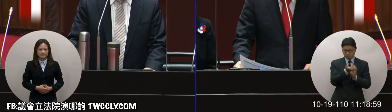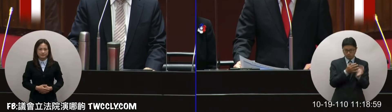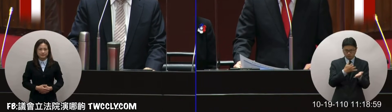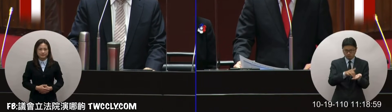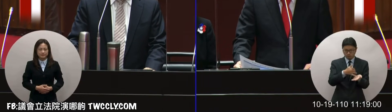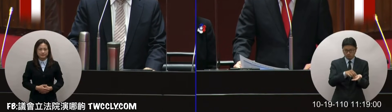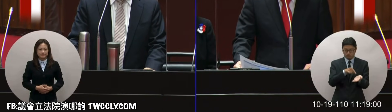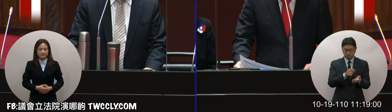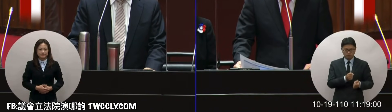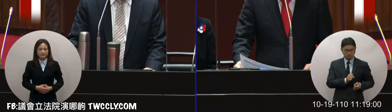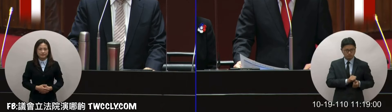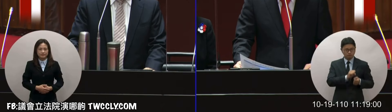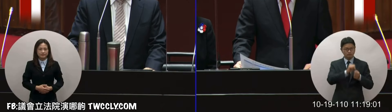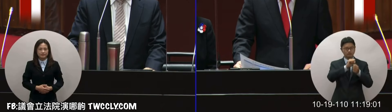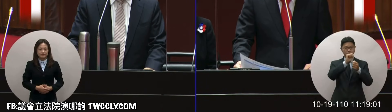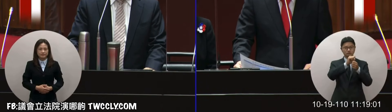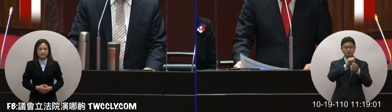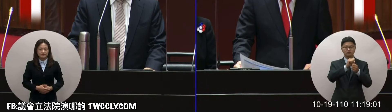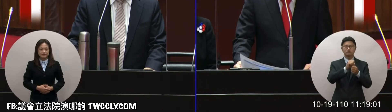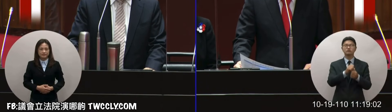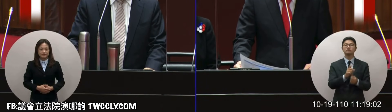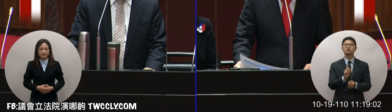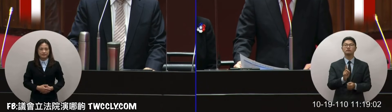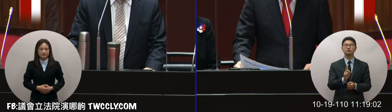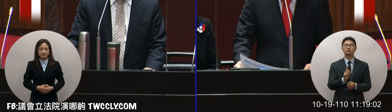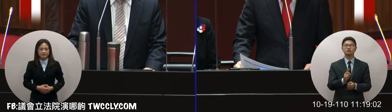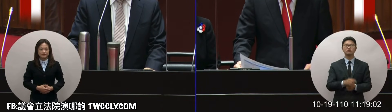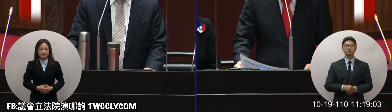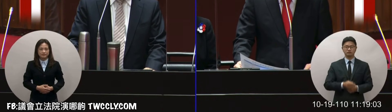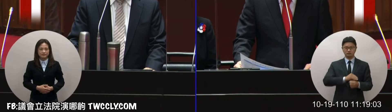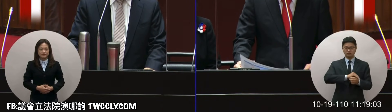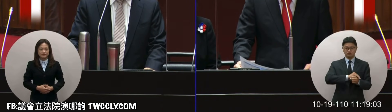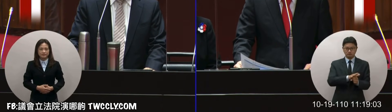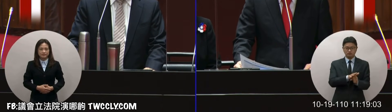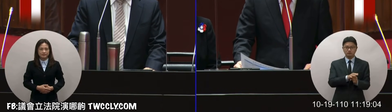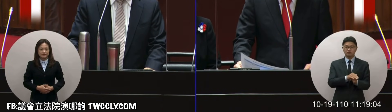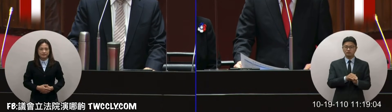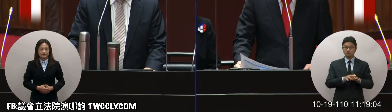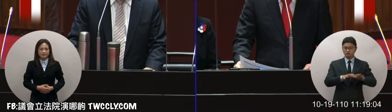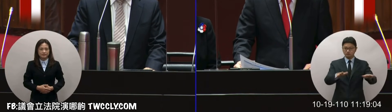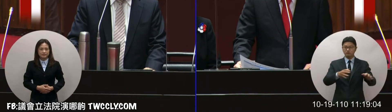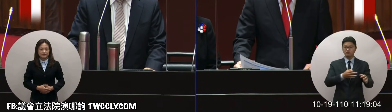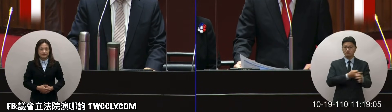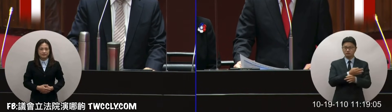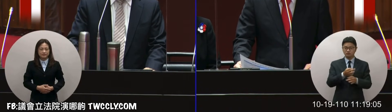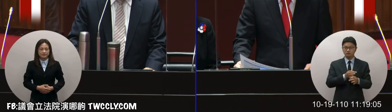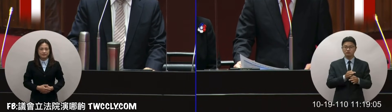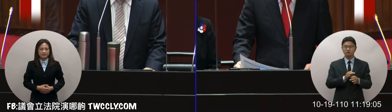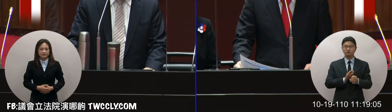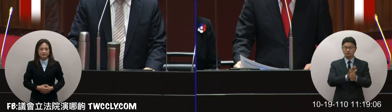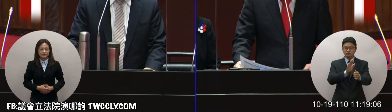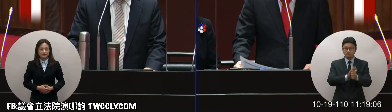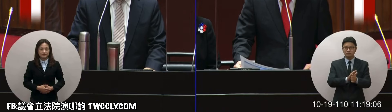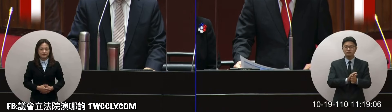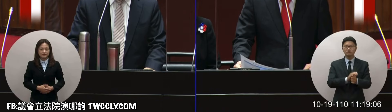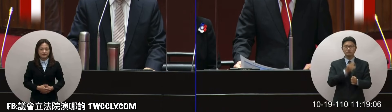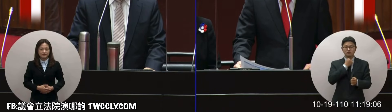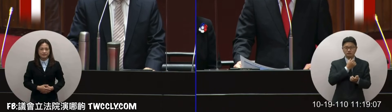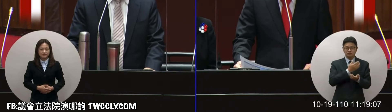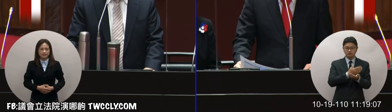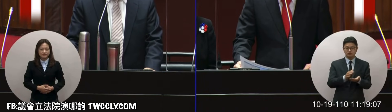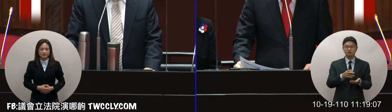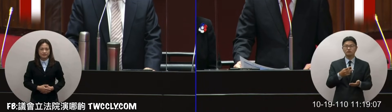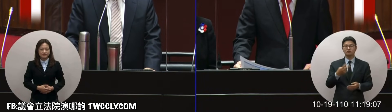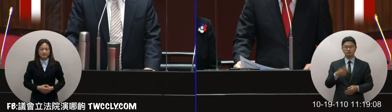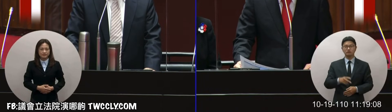算，包括 COVID-19 振兴防治8400亿，包括前瞻